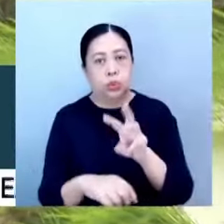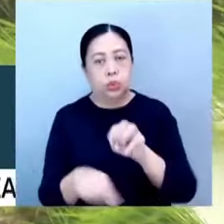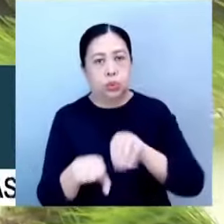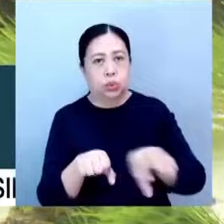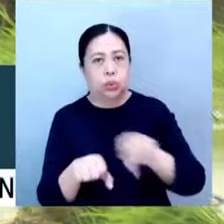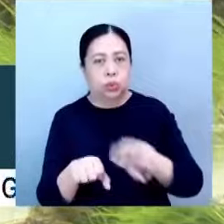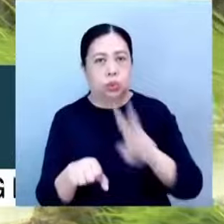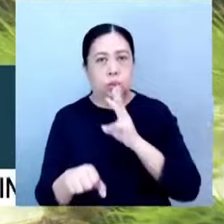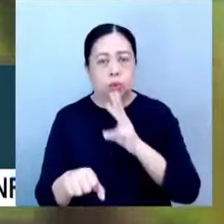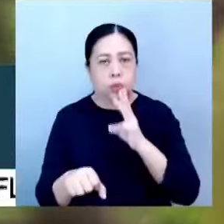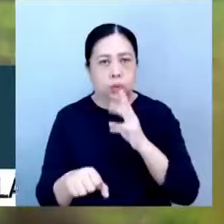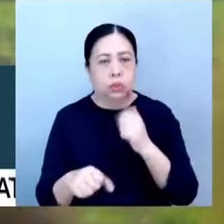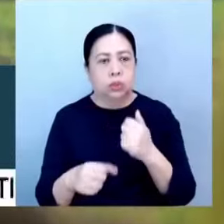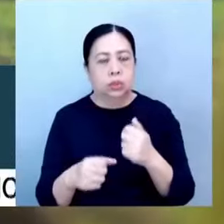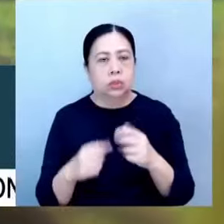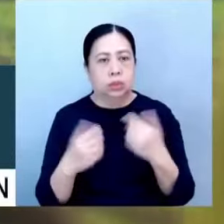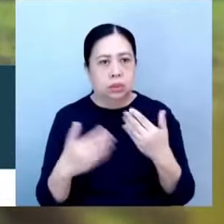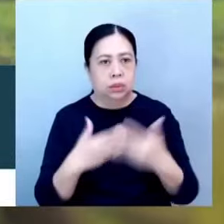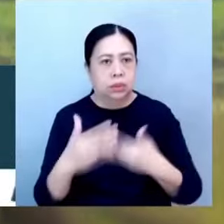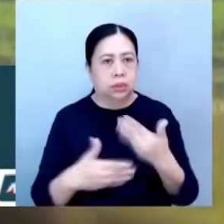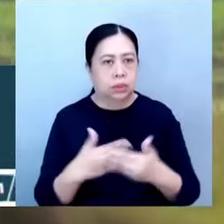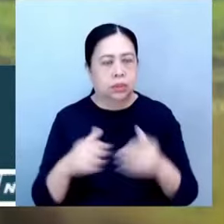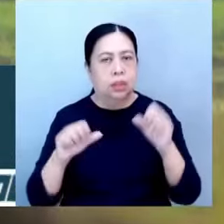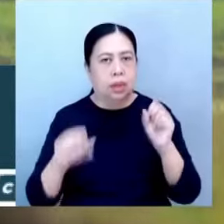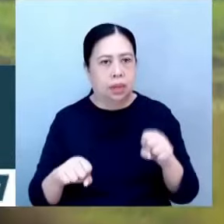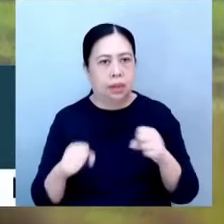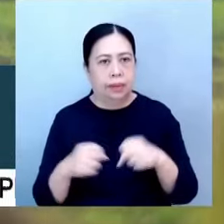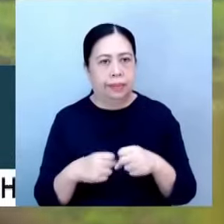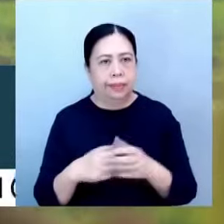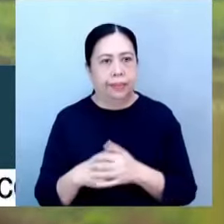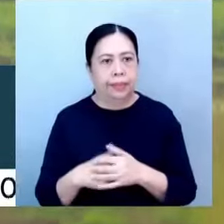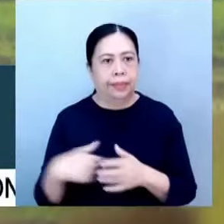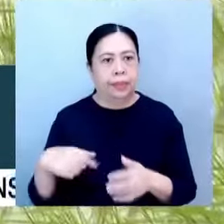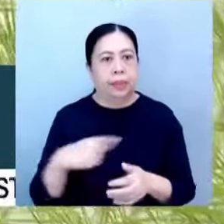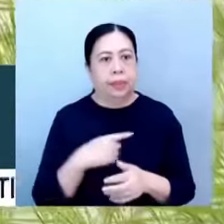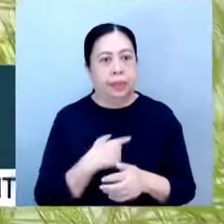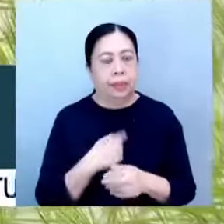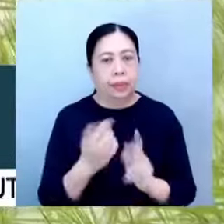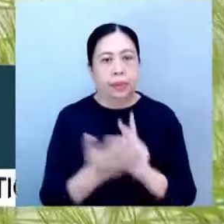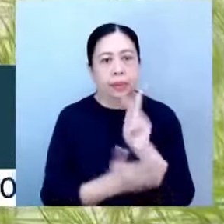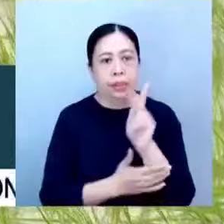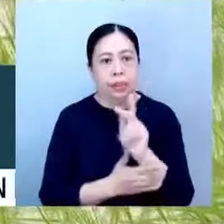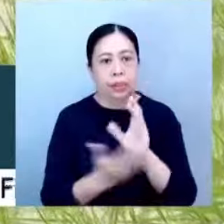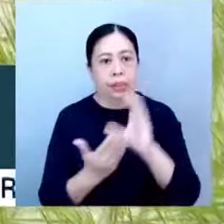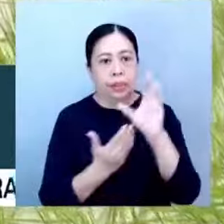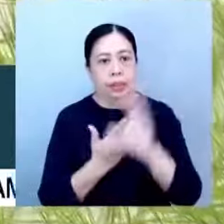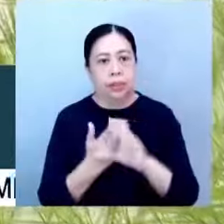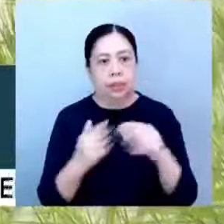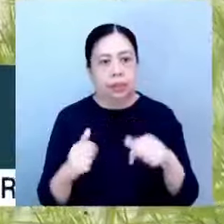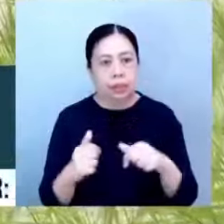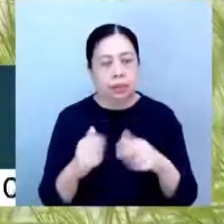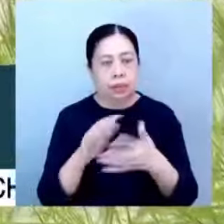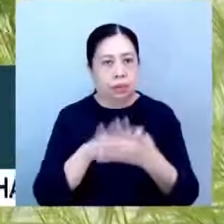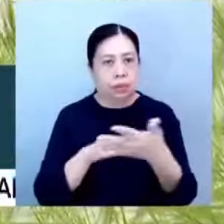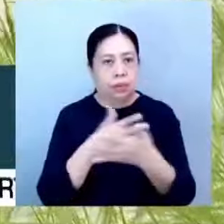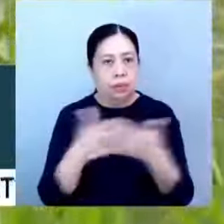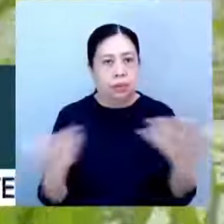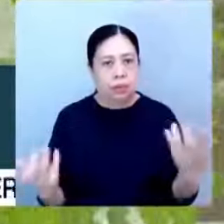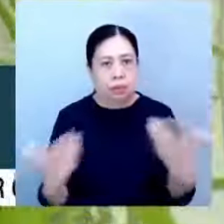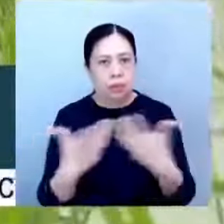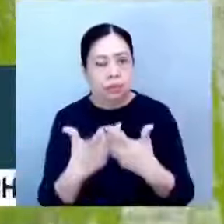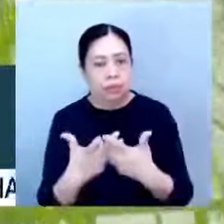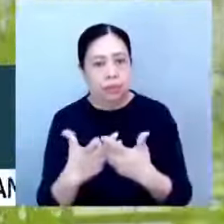facilities. At the rate we're going, kayang-kaya po natin. Yung aming cropping calendar ngayon ay tinatama namin para ang